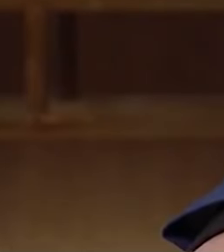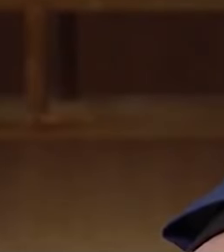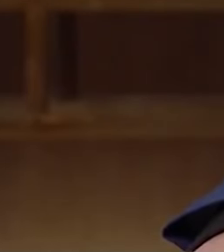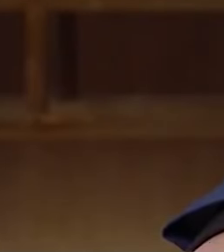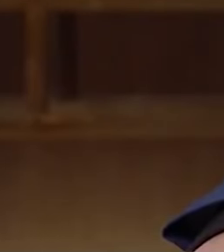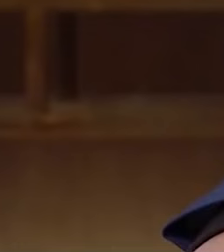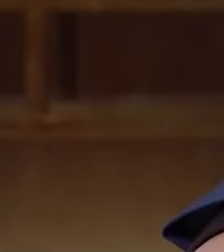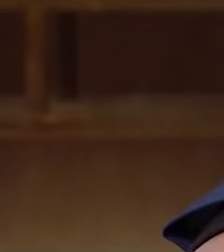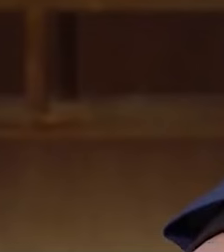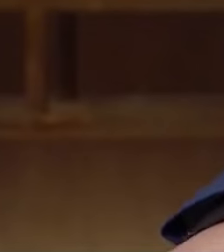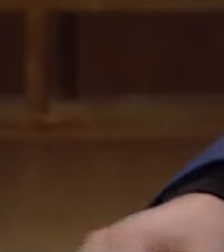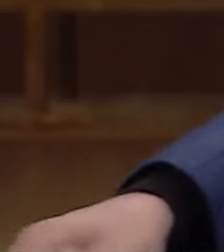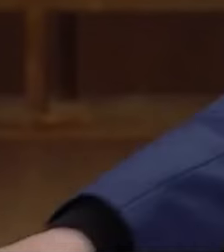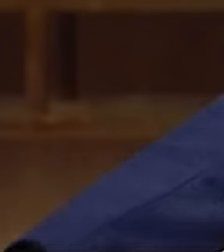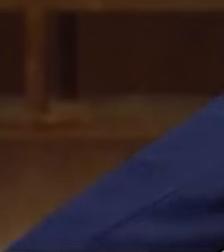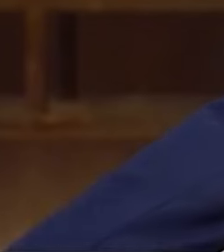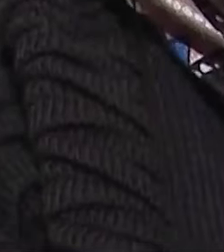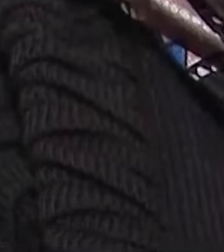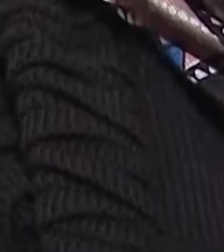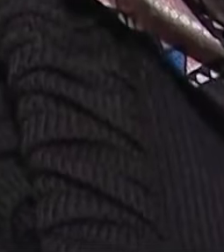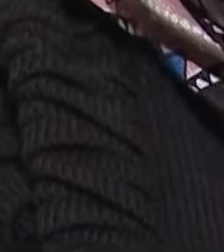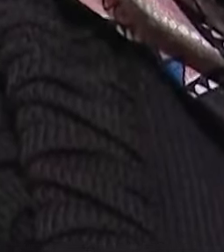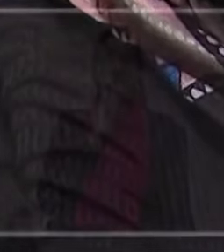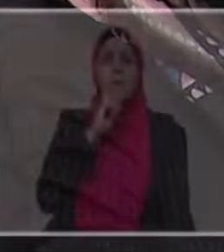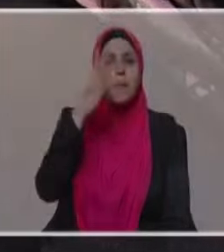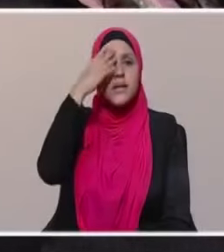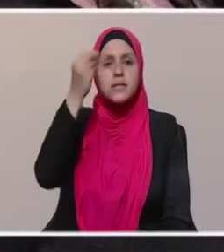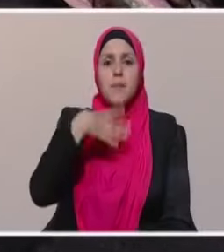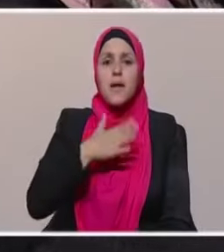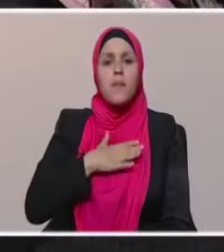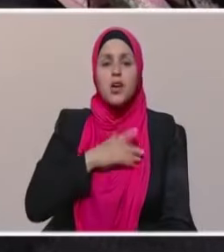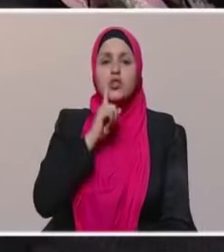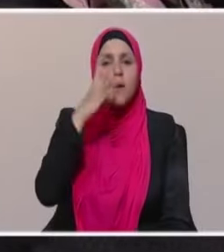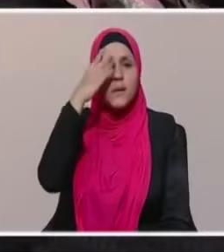أمي، سامحيني يا أمي، سامحيني ودعي لي يا أمي،